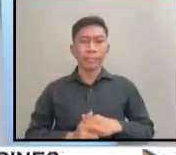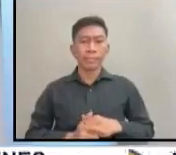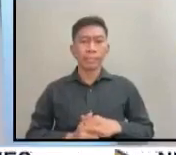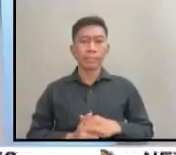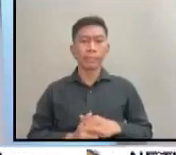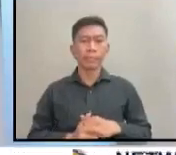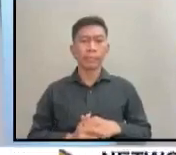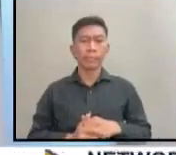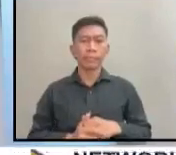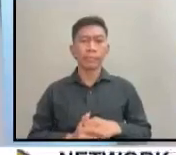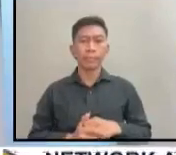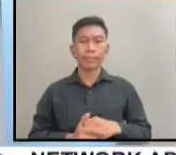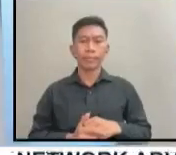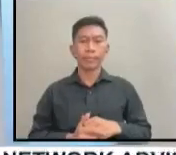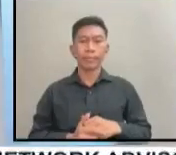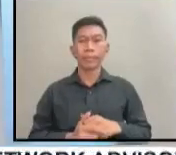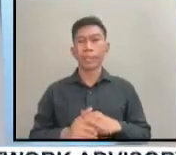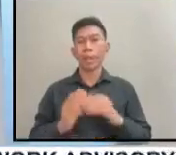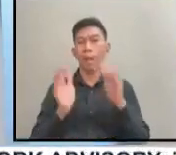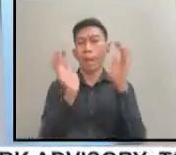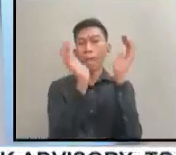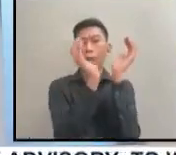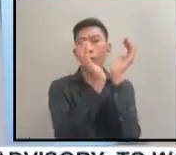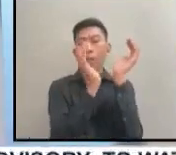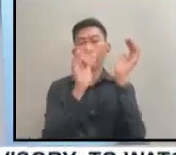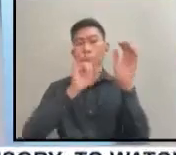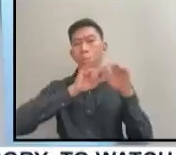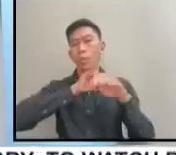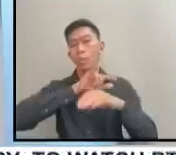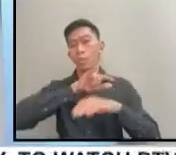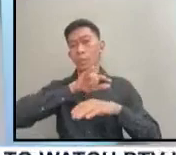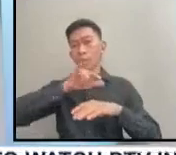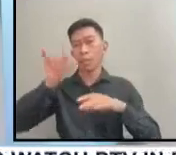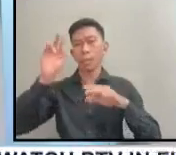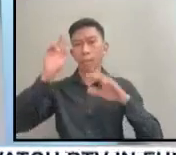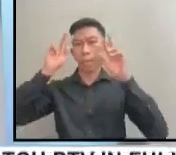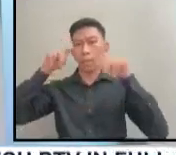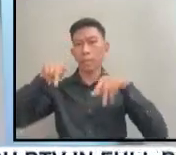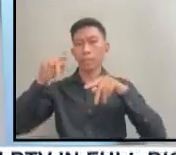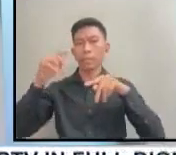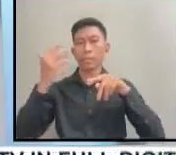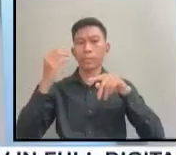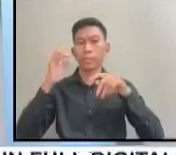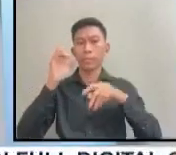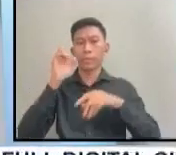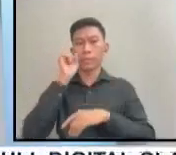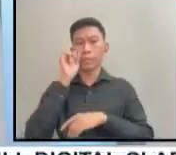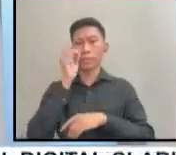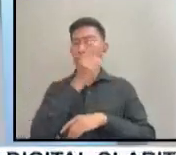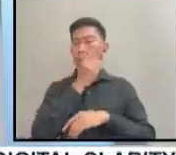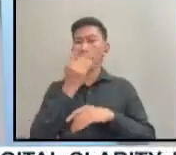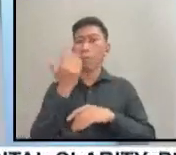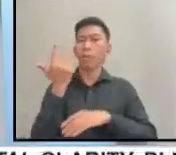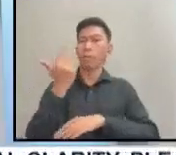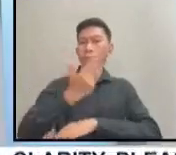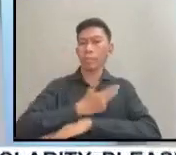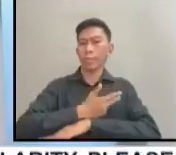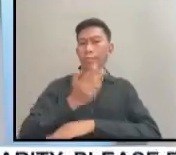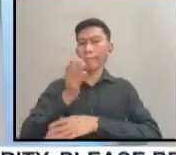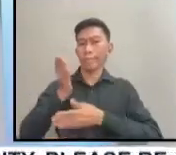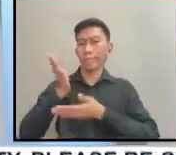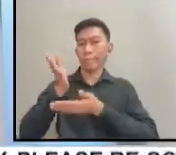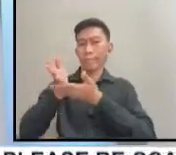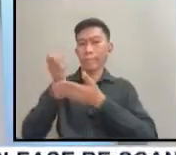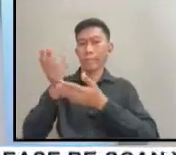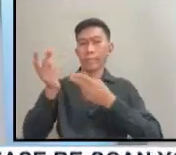Nagpunta sa Brunei Darussalam si Vice President at Education Secretary Sara Duterte para sa tatlong araw na pagbisita bilang presidente